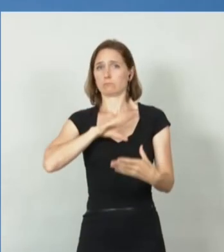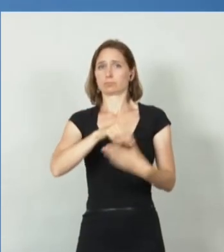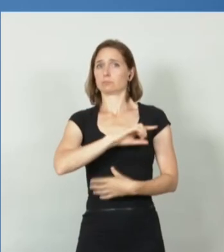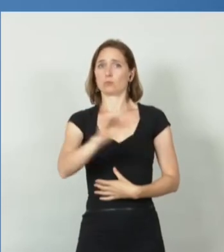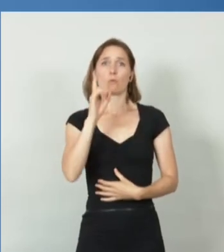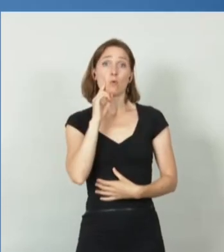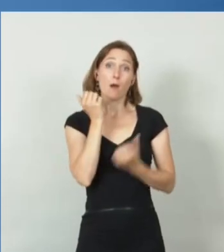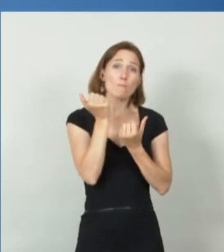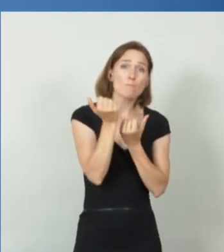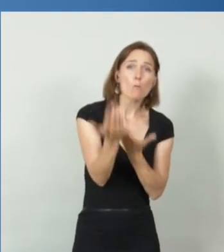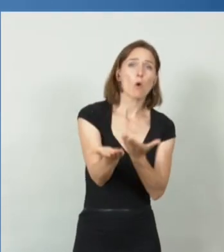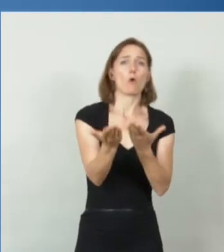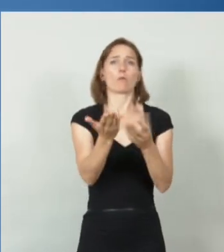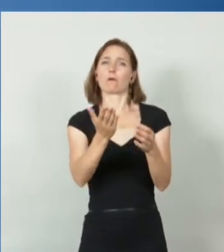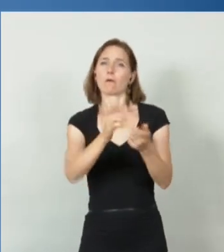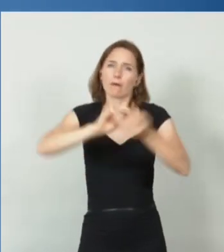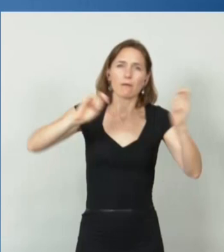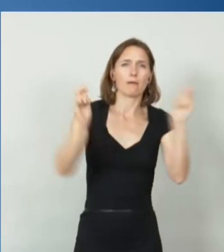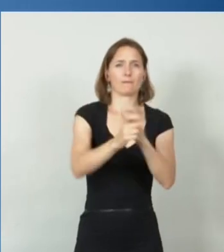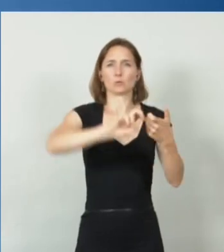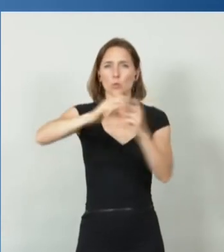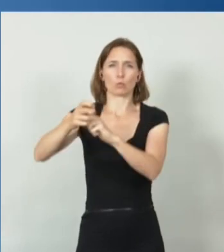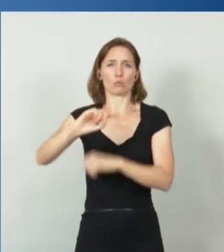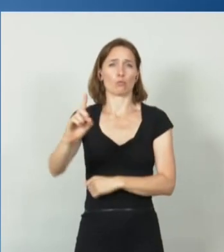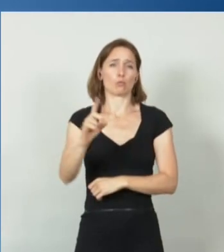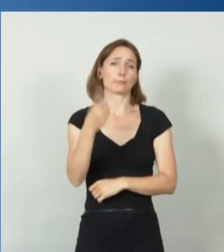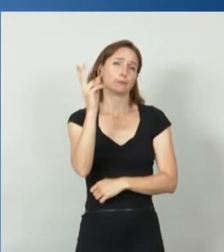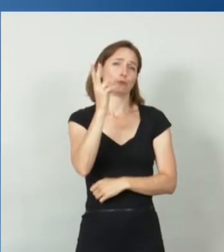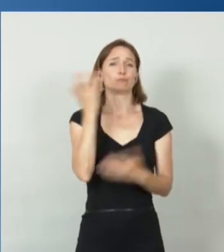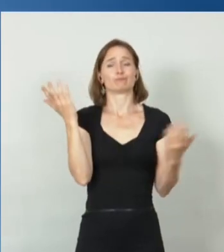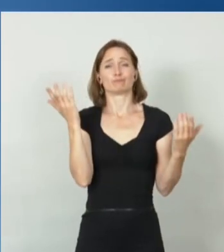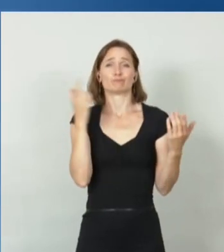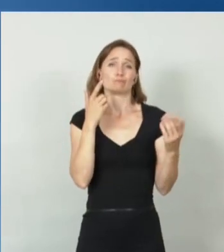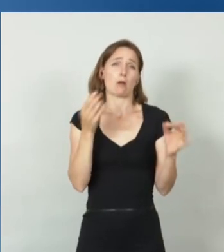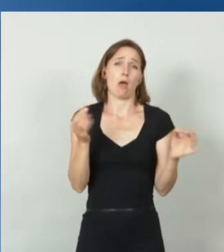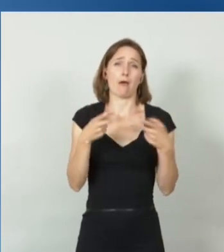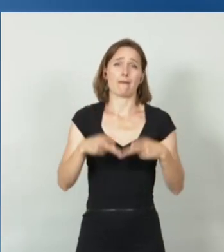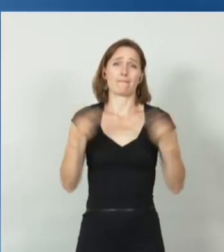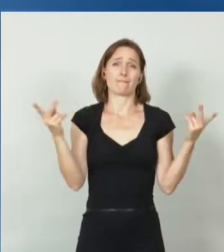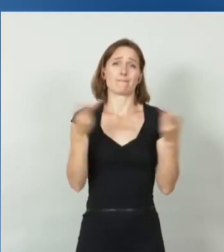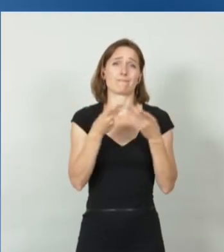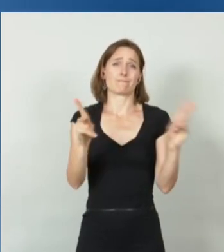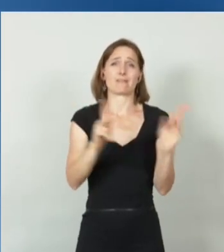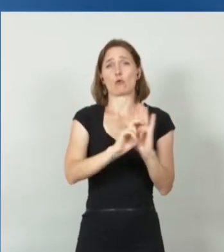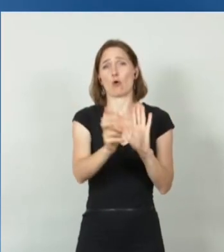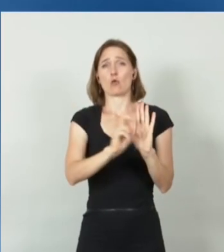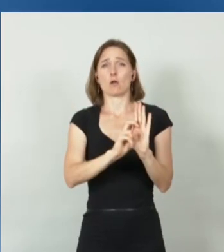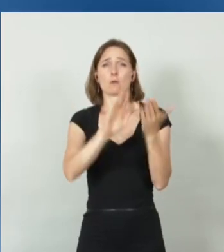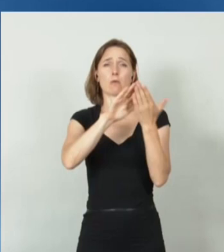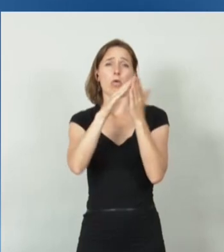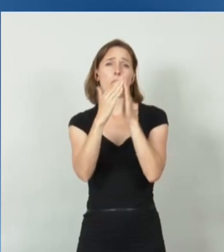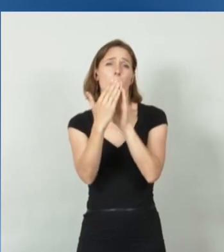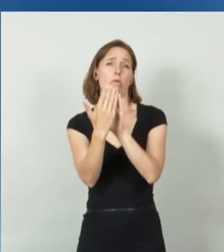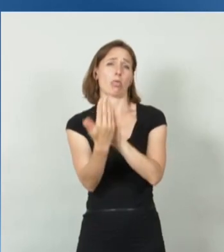de structure et se contente d'accompagner doucement la navigation du Titanic municipal jusqu'à son objectif final qui est bien